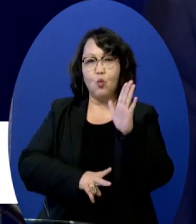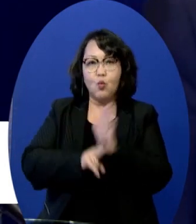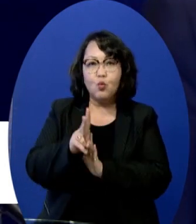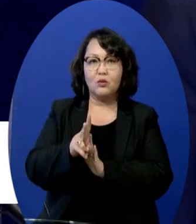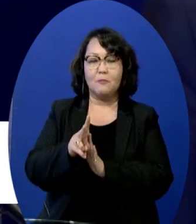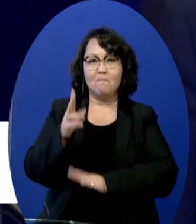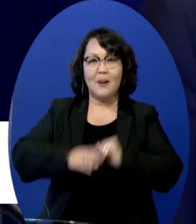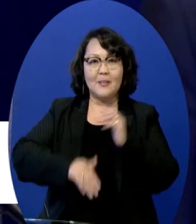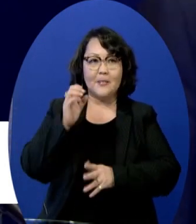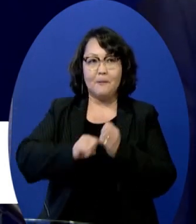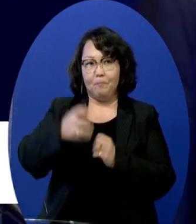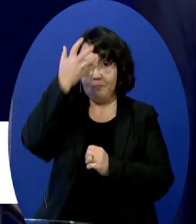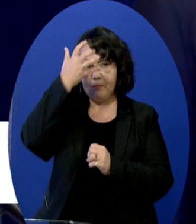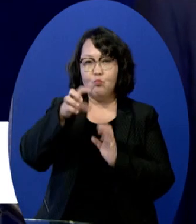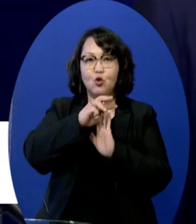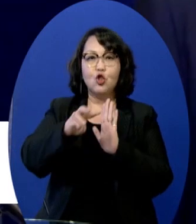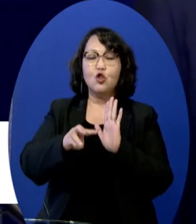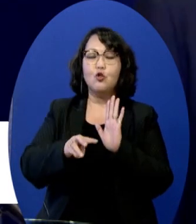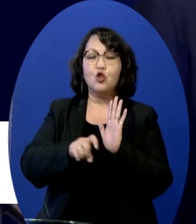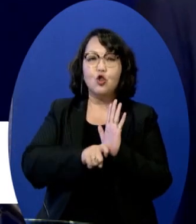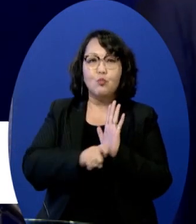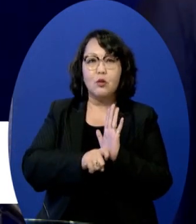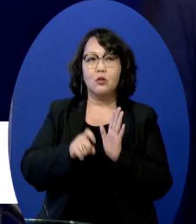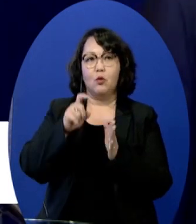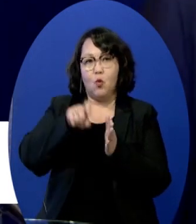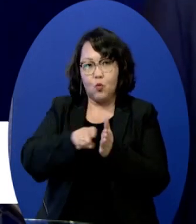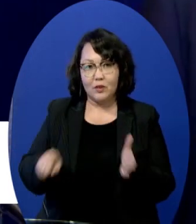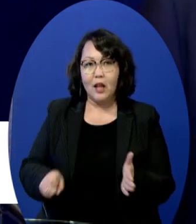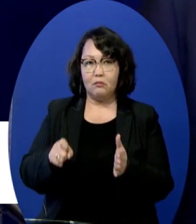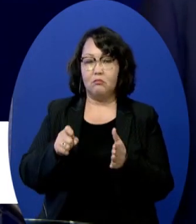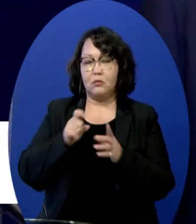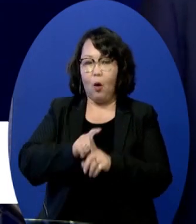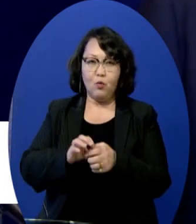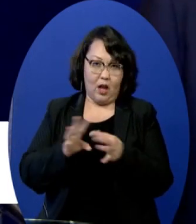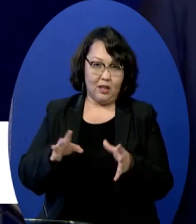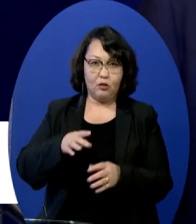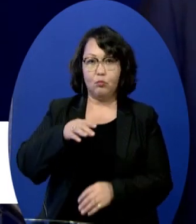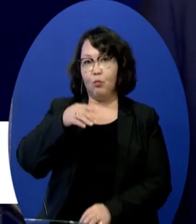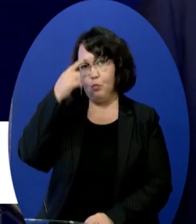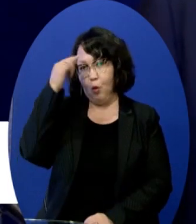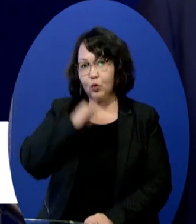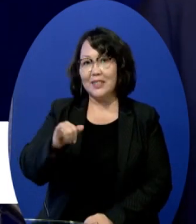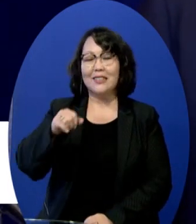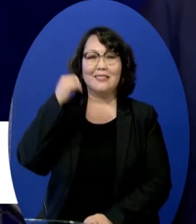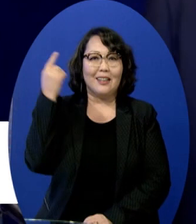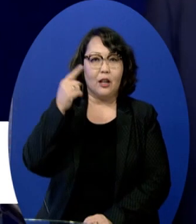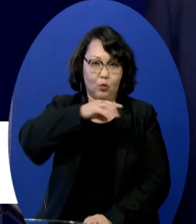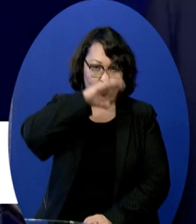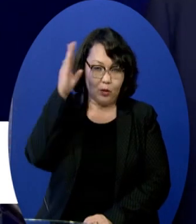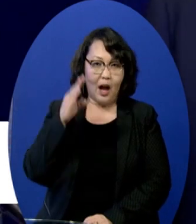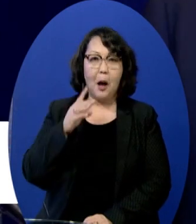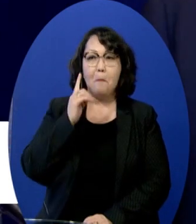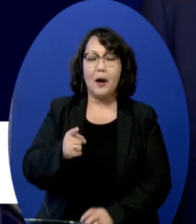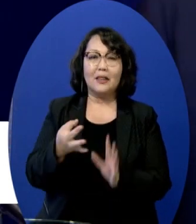үйл ажиллагааны мөрийн хөтөлбөрийн хугацаанд ашиглалтанд орвол манай цахилгаан дулааны эрчим хүчний хүчин чадал 1800 мегаватт буюу